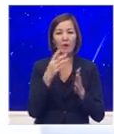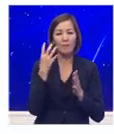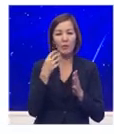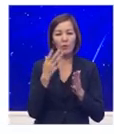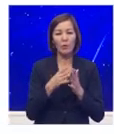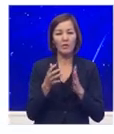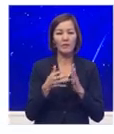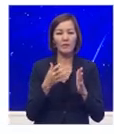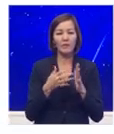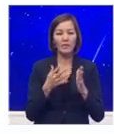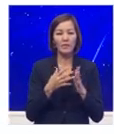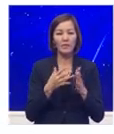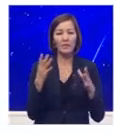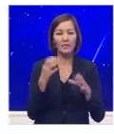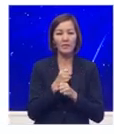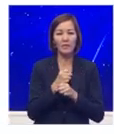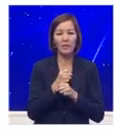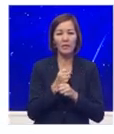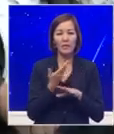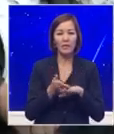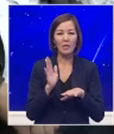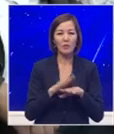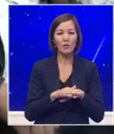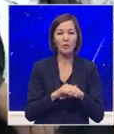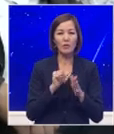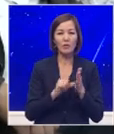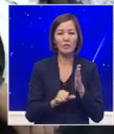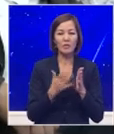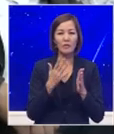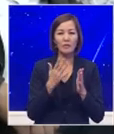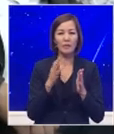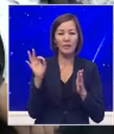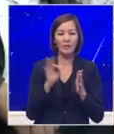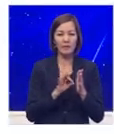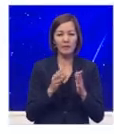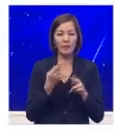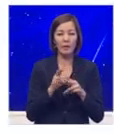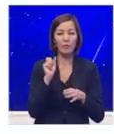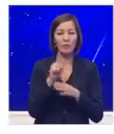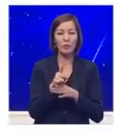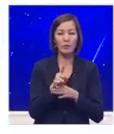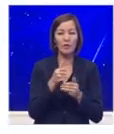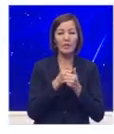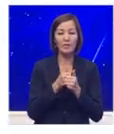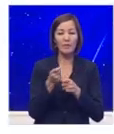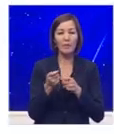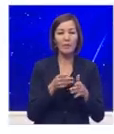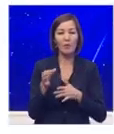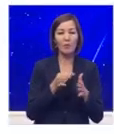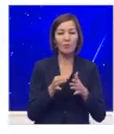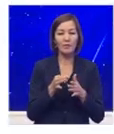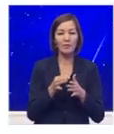из-за дефицита сырья нагрузка на это предприятие составляет около 60 процентов поэтому поручаю заместителю Акима области